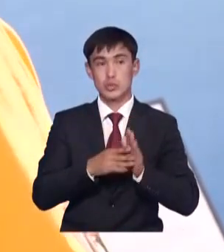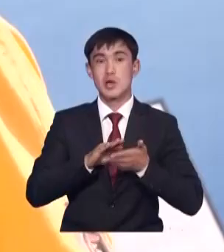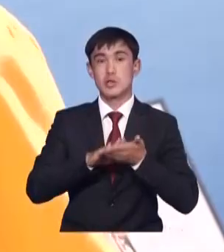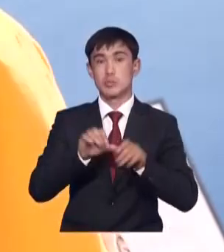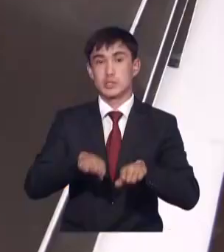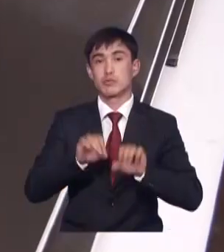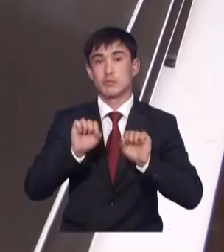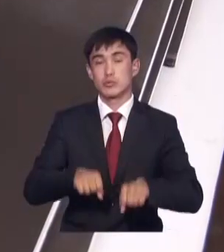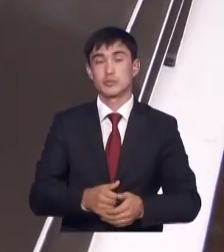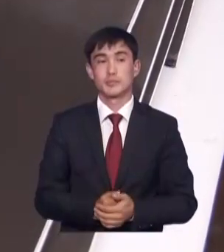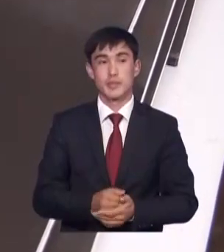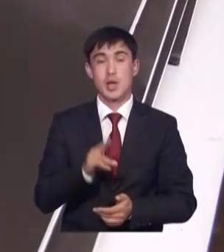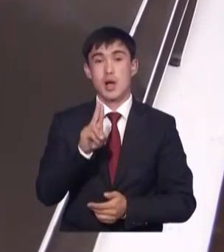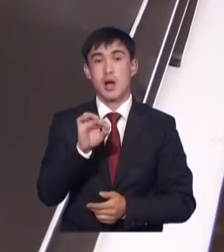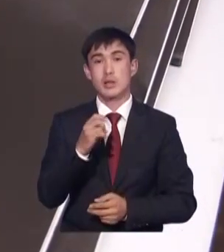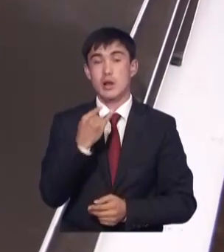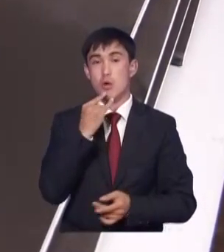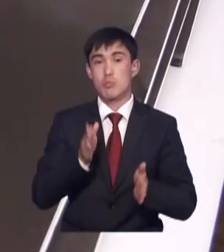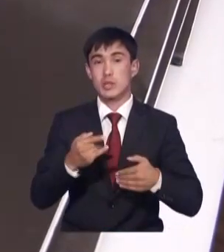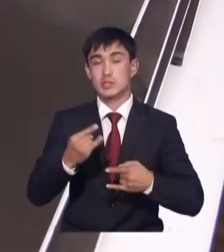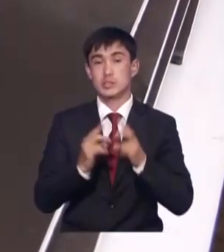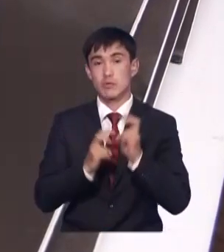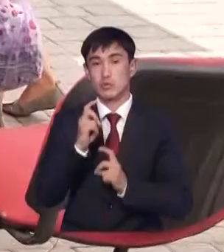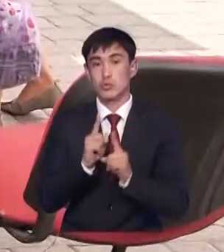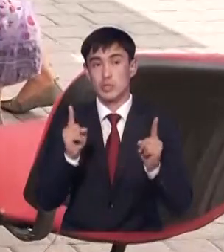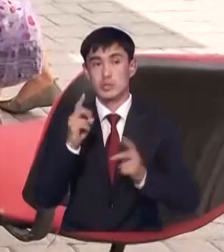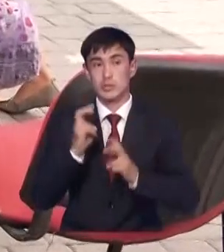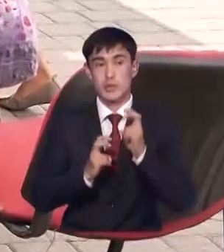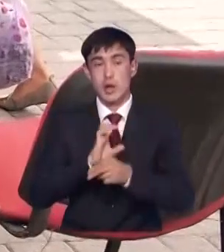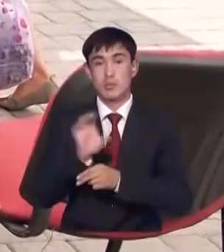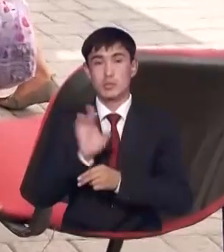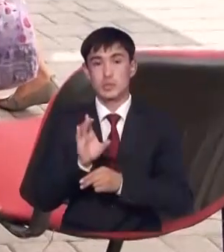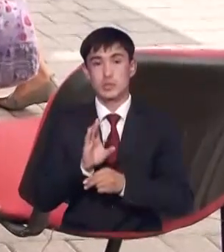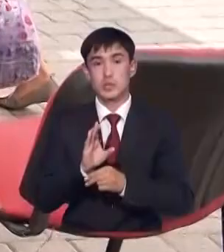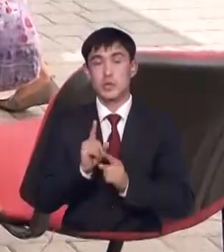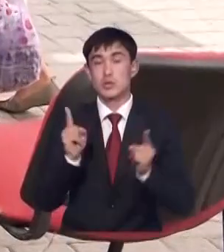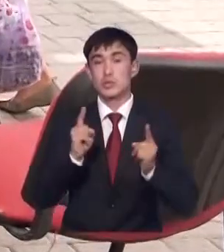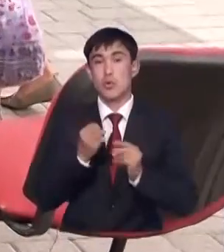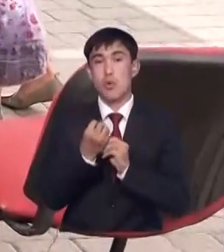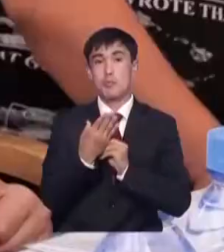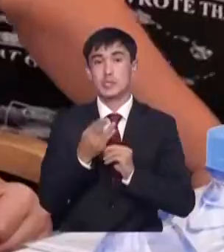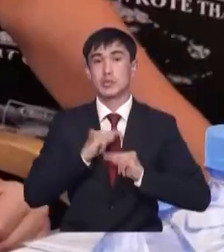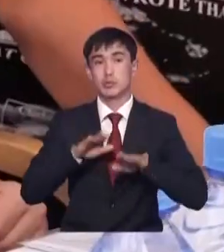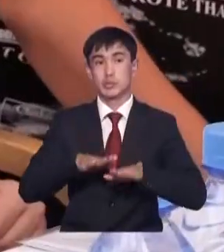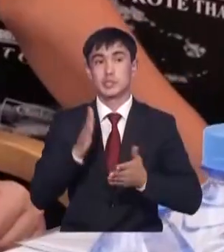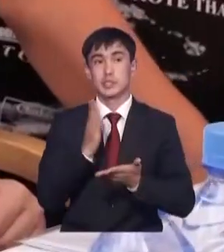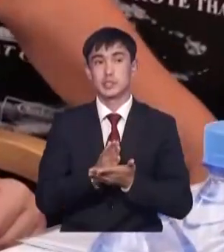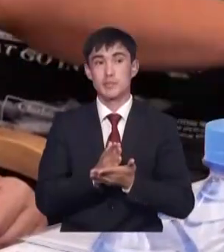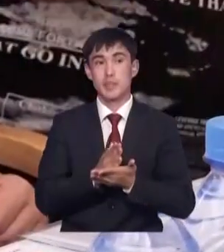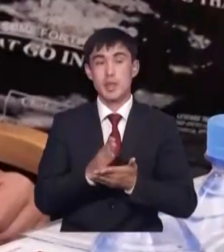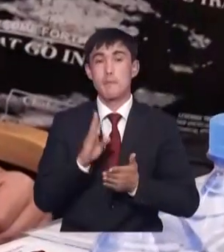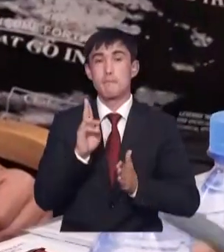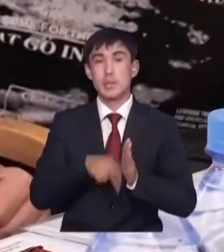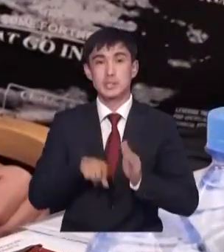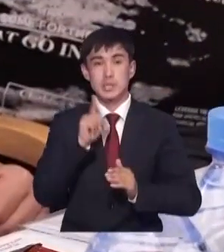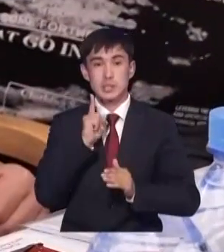қалдырып кетсе болады. Қайнар аккумулятор зауыты іргелі кәсіпорын. Аккумулятор өндіруші алып зауытта 15 штаттық орын бос. Өкілдері жұмыссыз